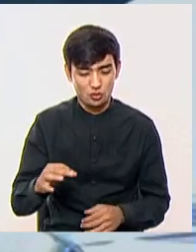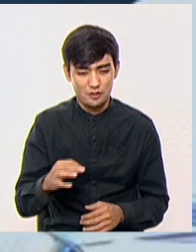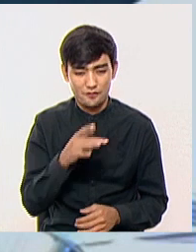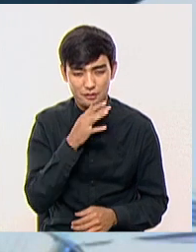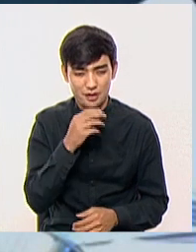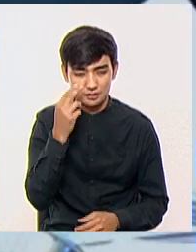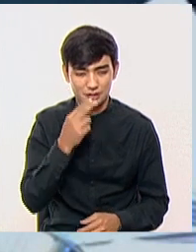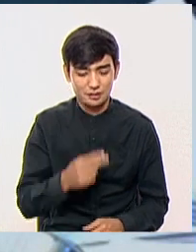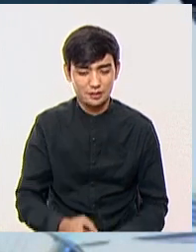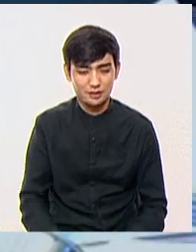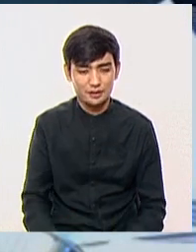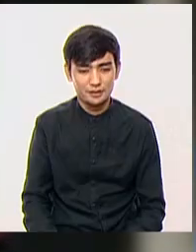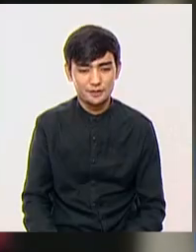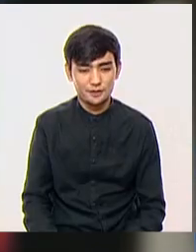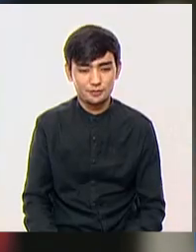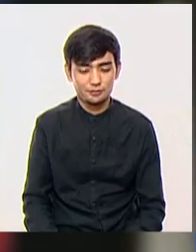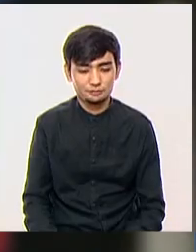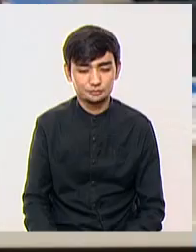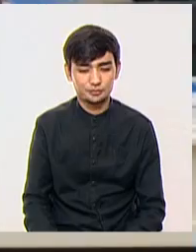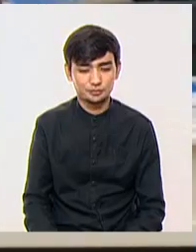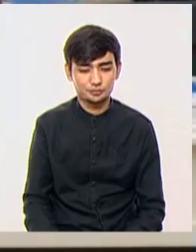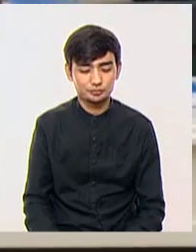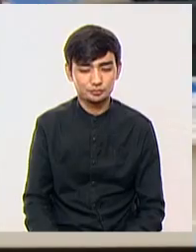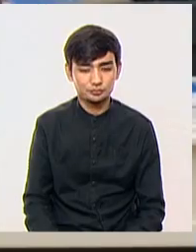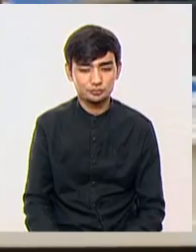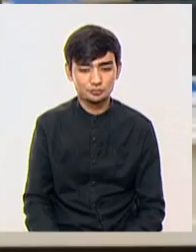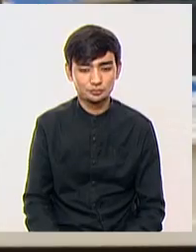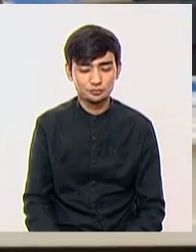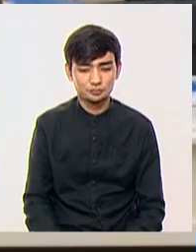часов по времени Астаны. Динара Нургалиева, Нуркен Токмуртин, Информбюро, Астана.